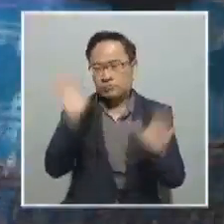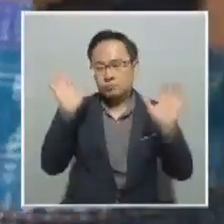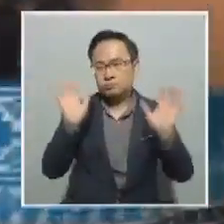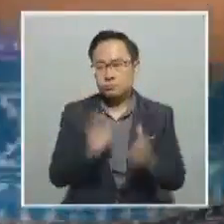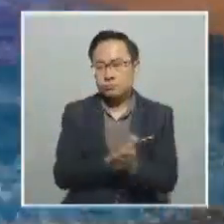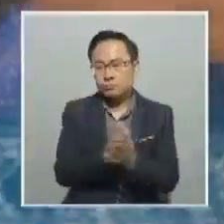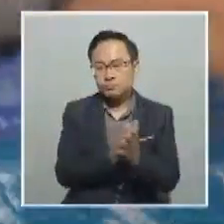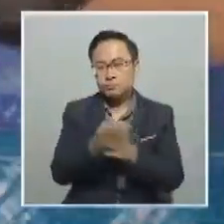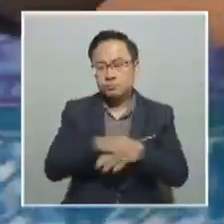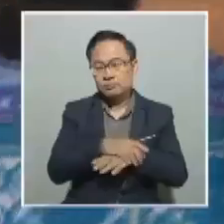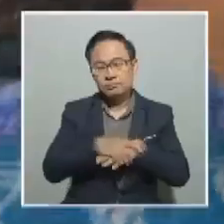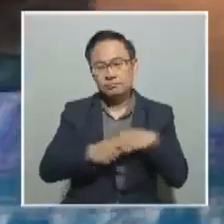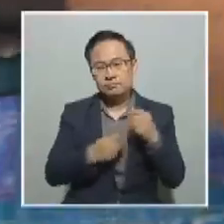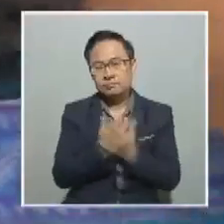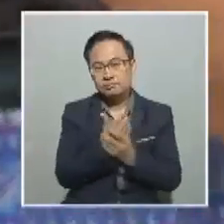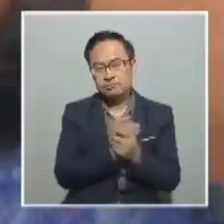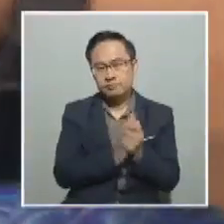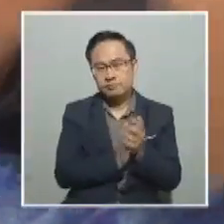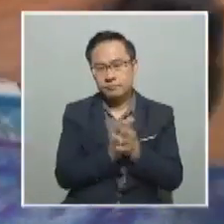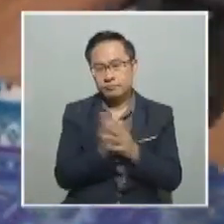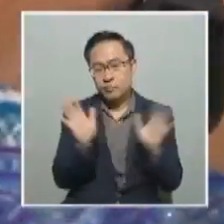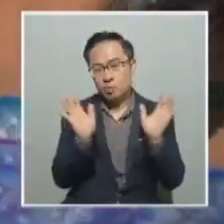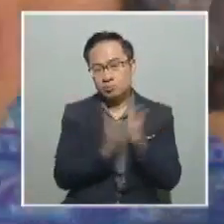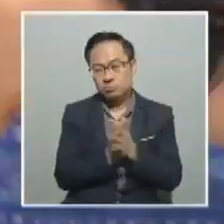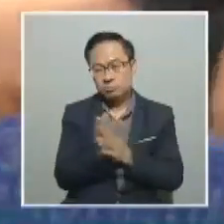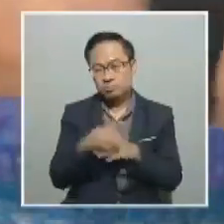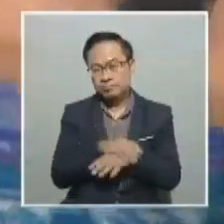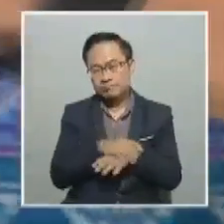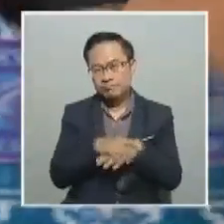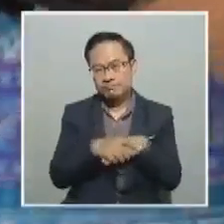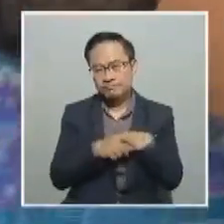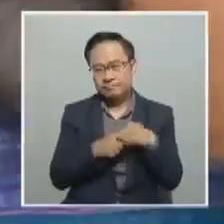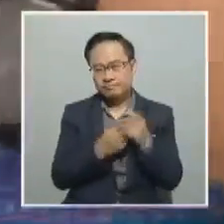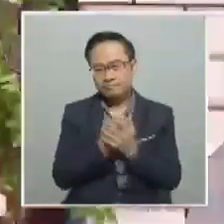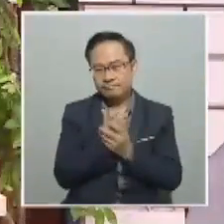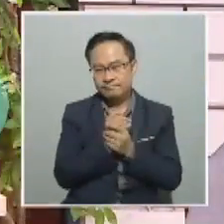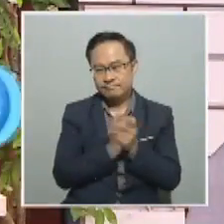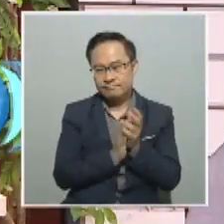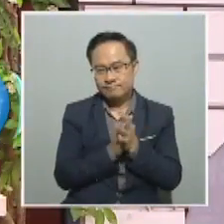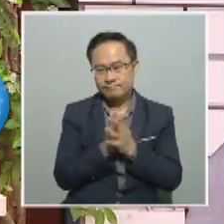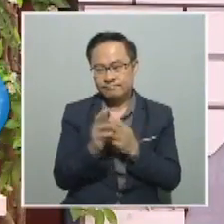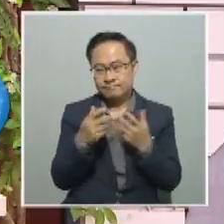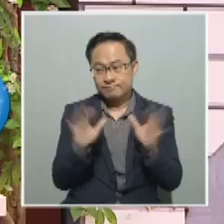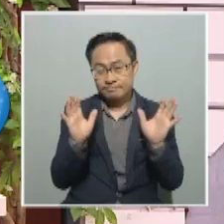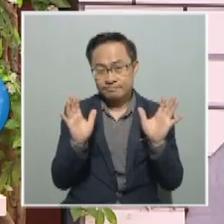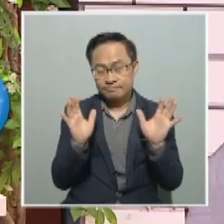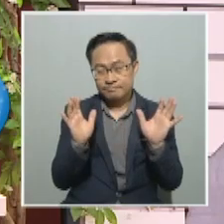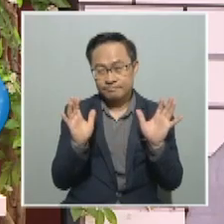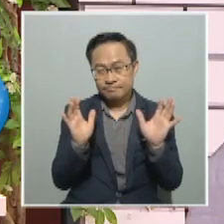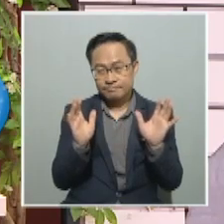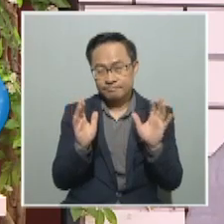นะคะไม่ต้องล้างน้ำออกค่ะฉีดลงบนฝ่ามือแล้วก็แค่ลูบไล้ไปมานะคะแป๊บลูบไล้ไปมาโ